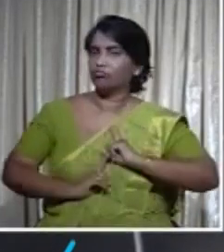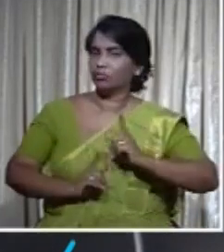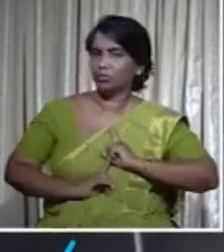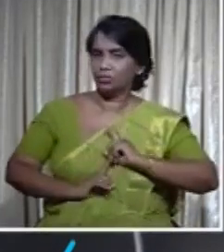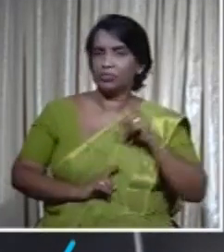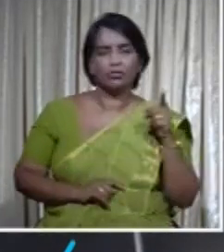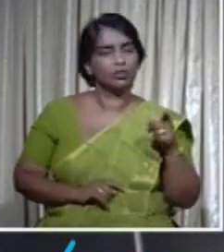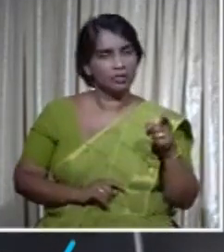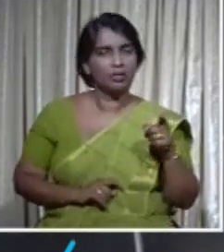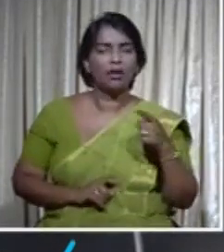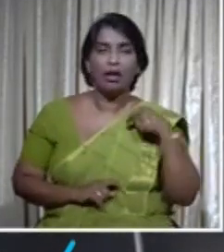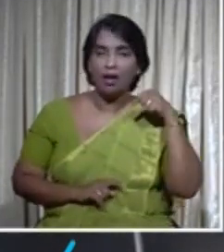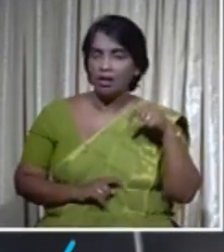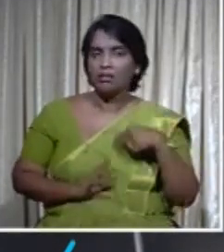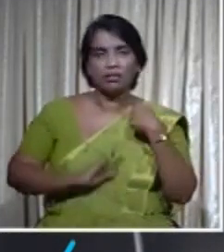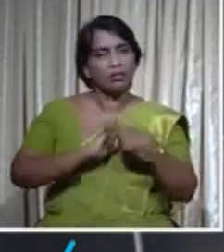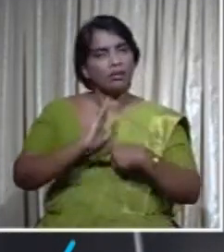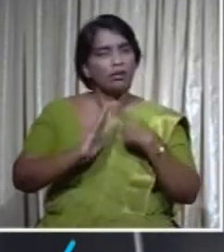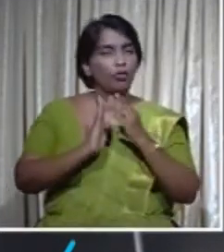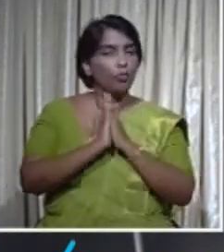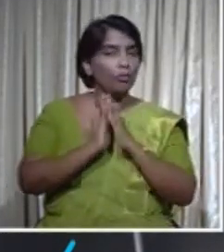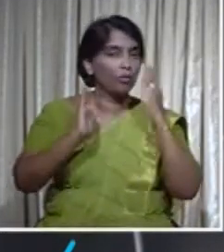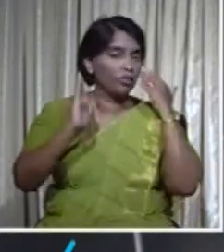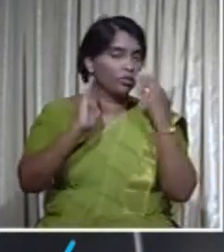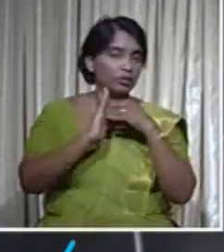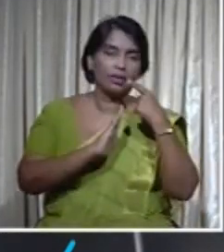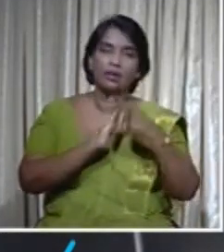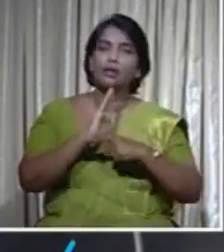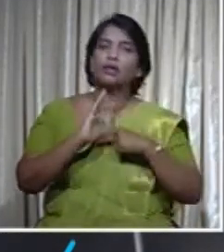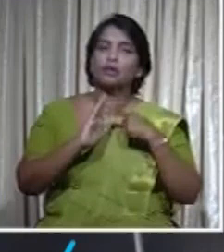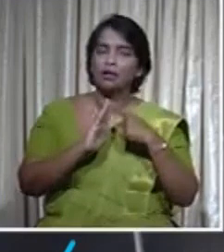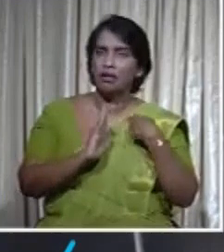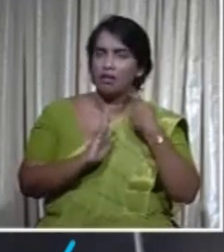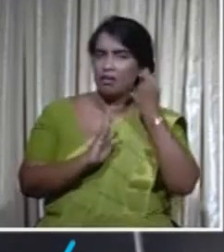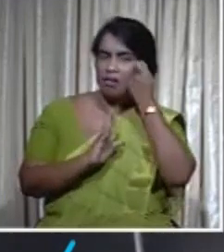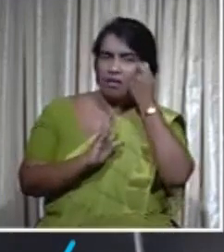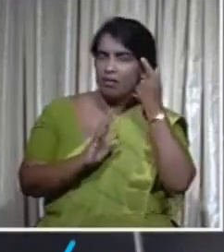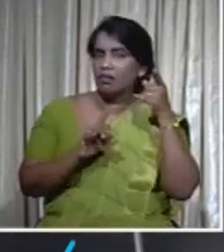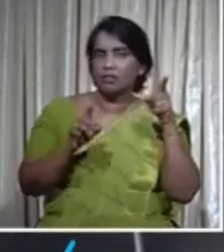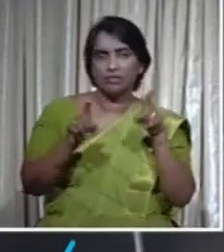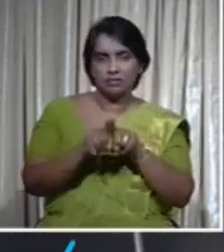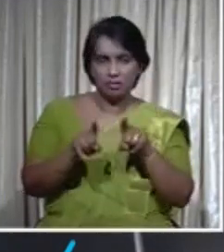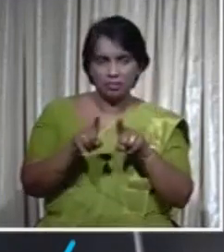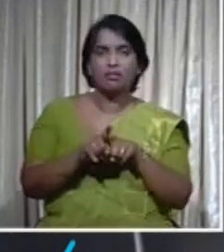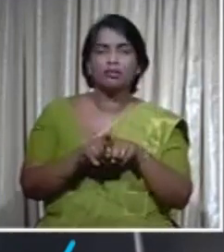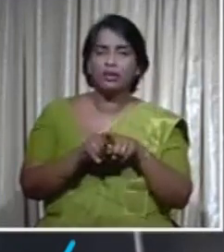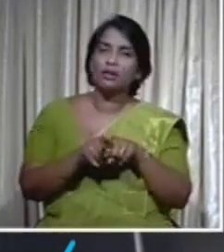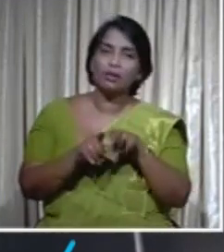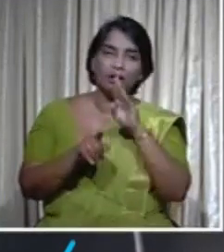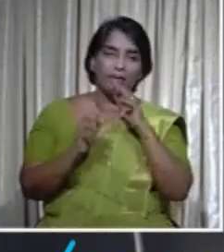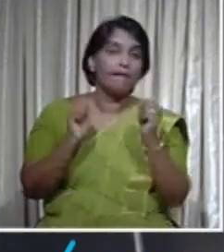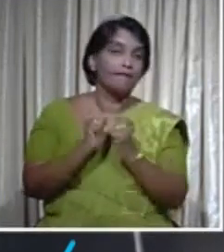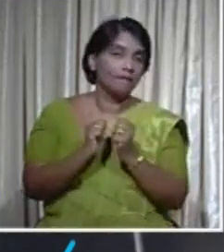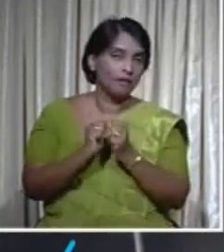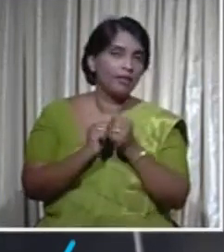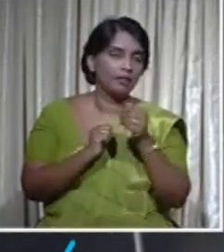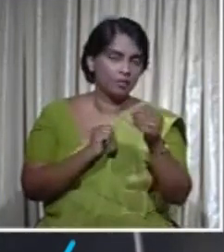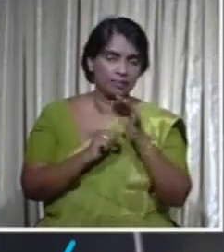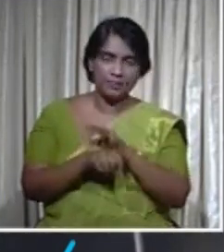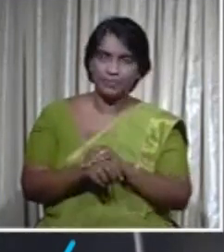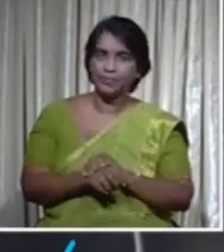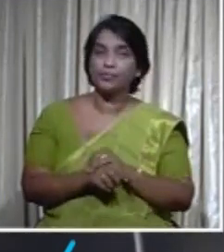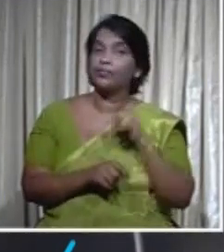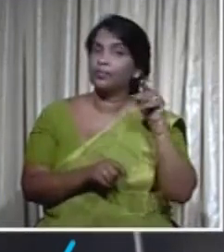நாடு என்று சொல்லுகின்ற வகையிலே உங்களுடைய சிந்தனையை நிலைப்பாட்டு நிலைச்சு கொள்வதற்காக